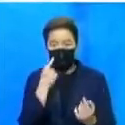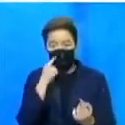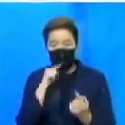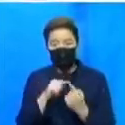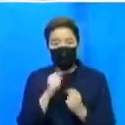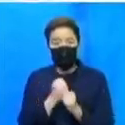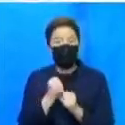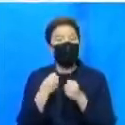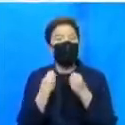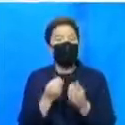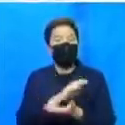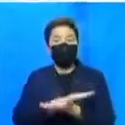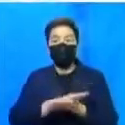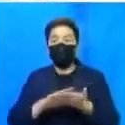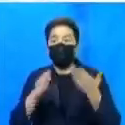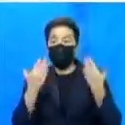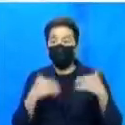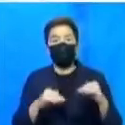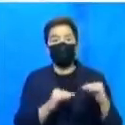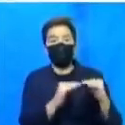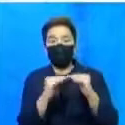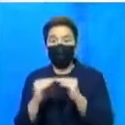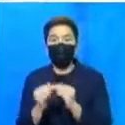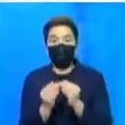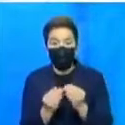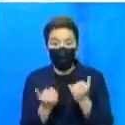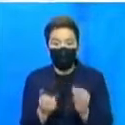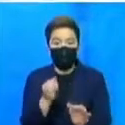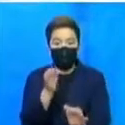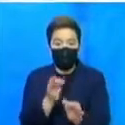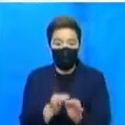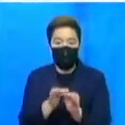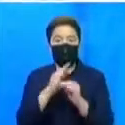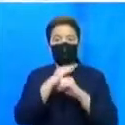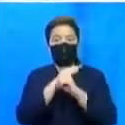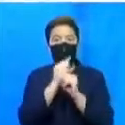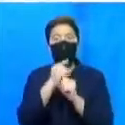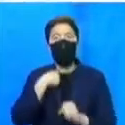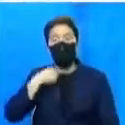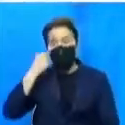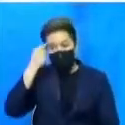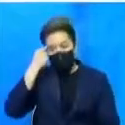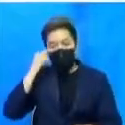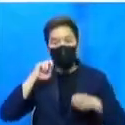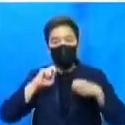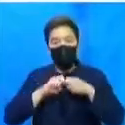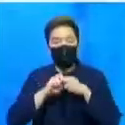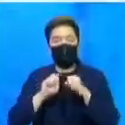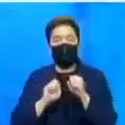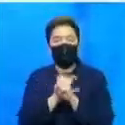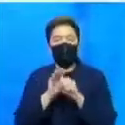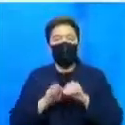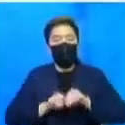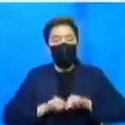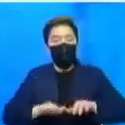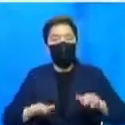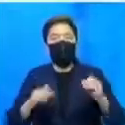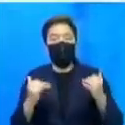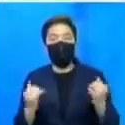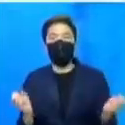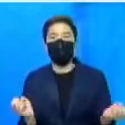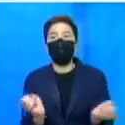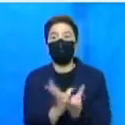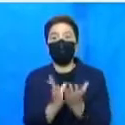างวัลแล้วเสร็จด้วยความบริสุทธิ์ยุติธรรมซึ่งธนาคารออมสินยังคงตระหนักถึงสถานการณ์การแพร่ระบาดของไวรัสโควิด